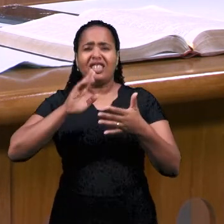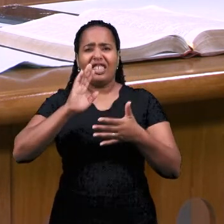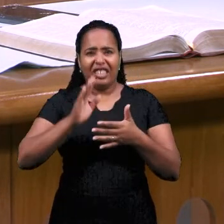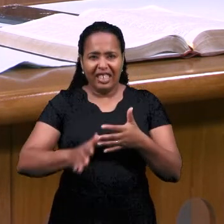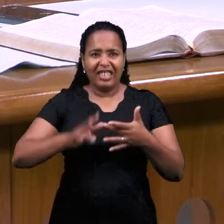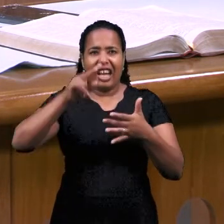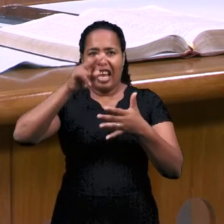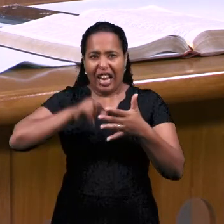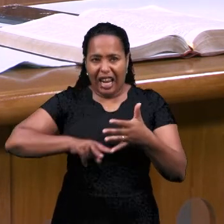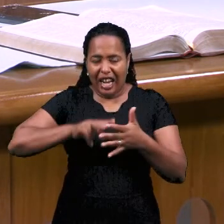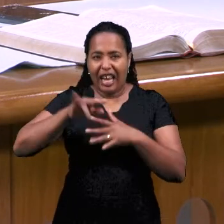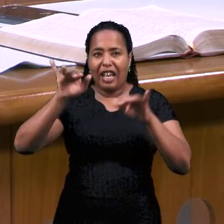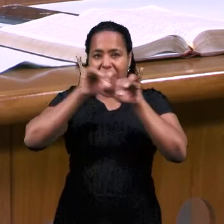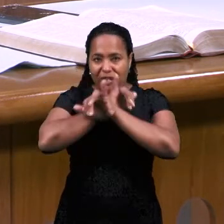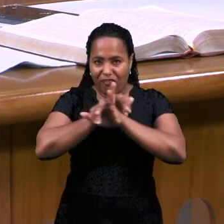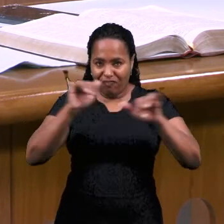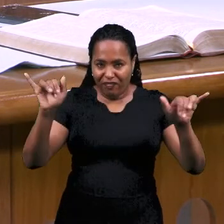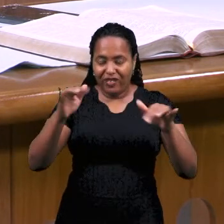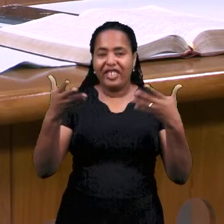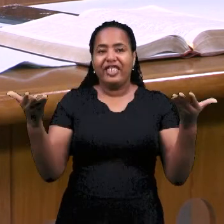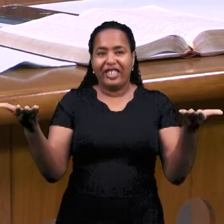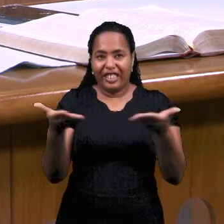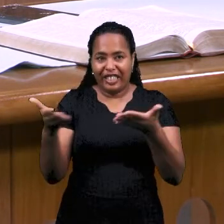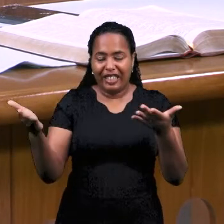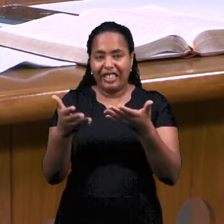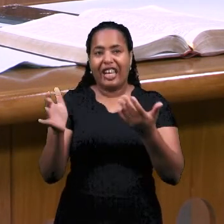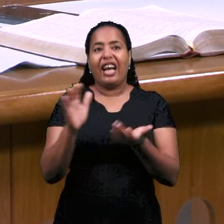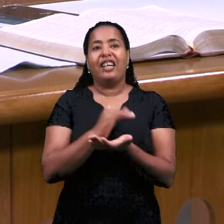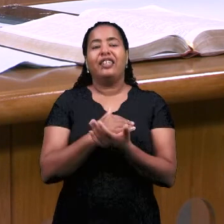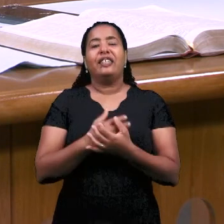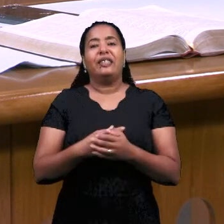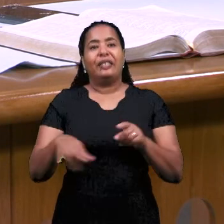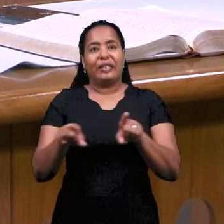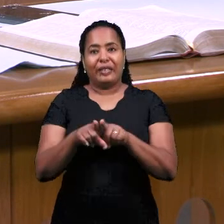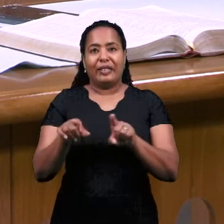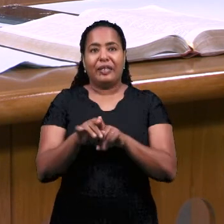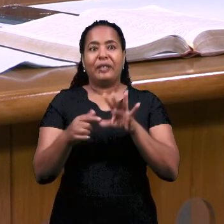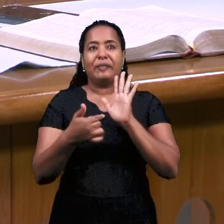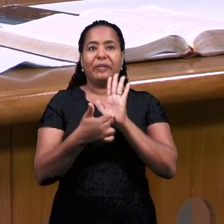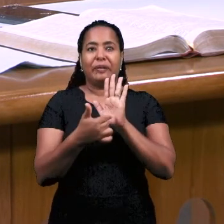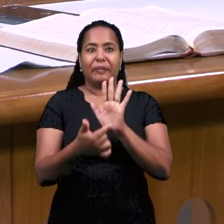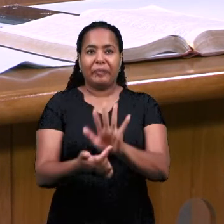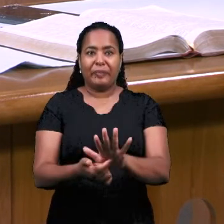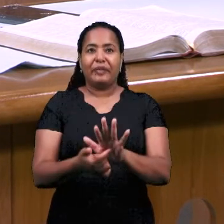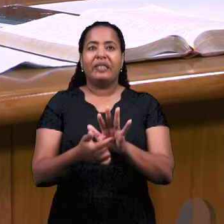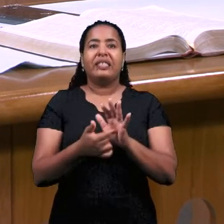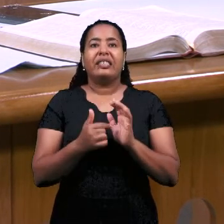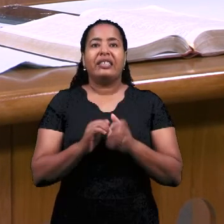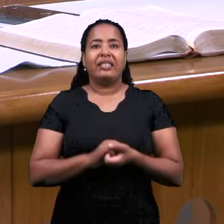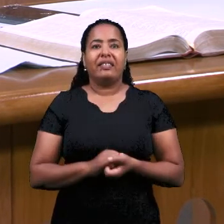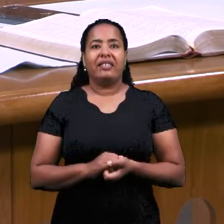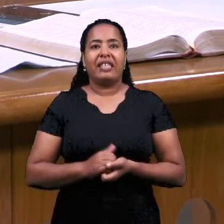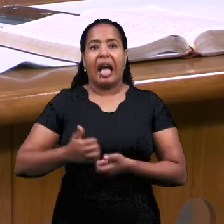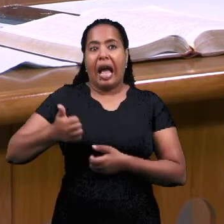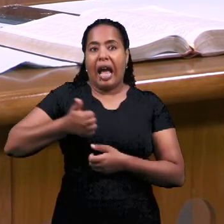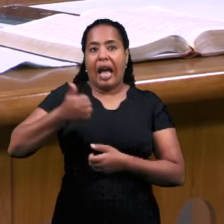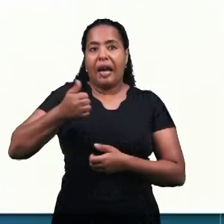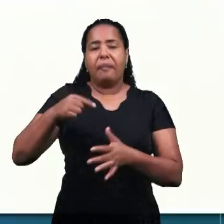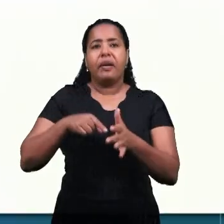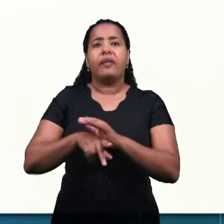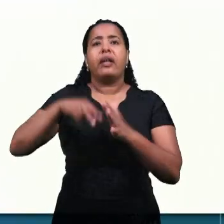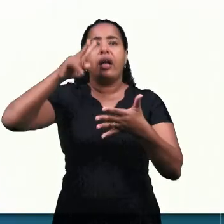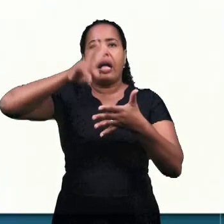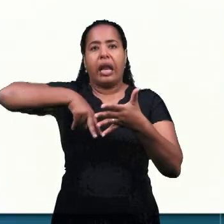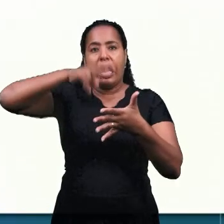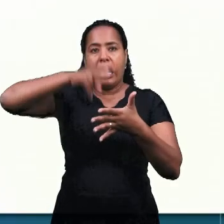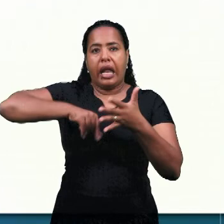avons déjà lu, c'est annoncé que c'est les informations initiales. Nous avons parlé de ça. Notre première question, donc, c'est la suivante. En lisant